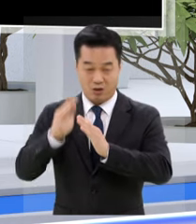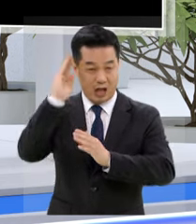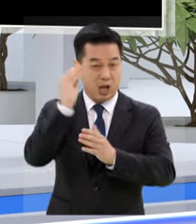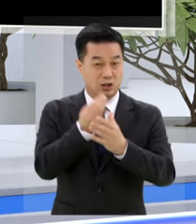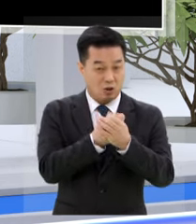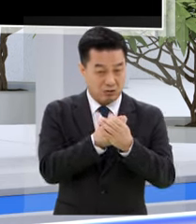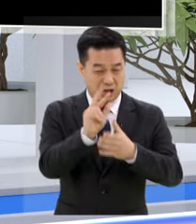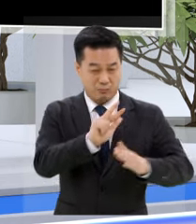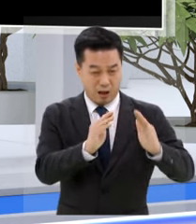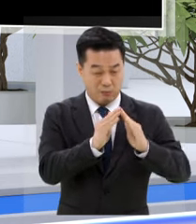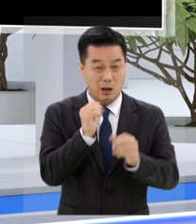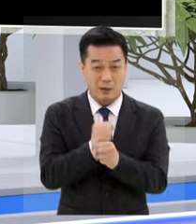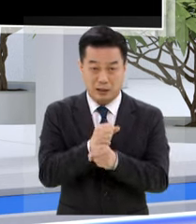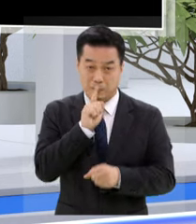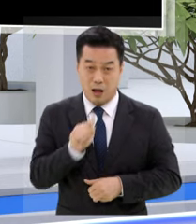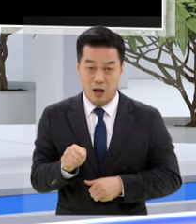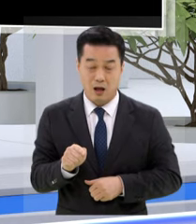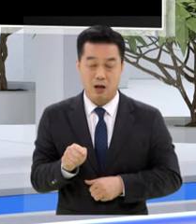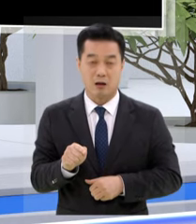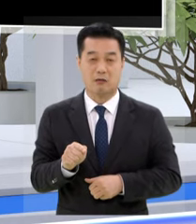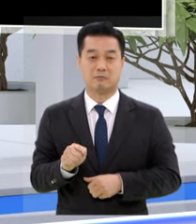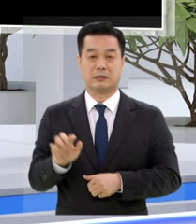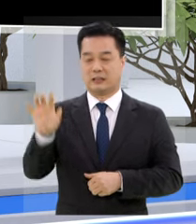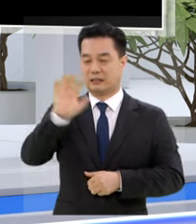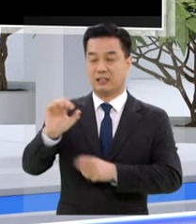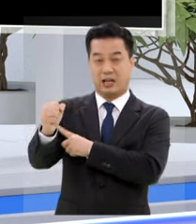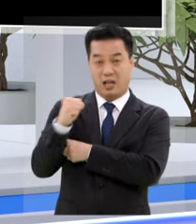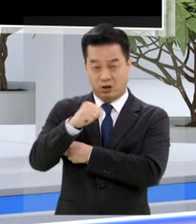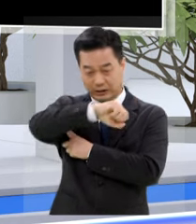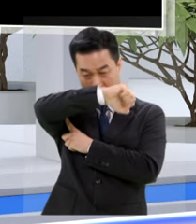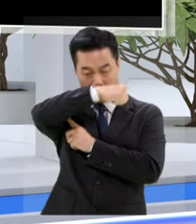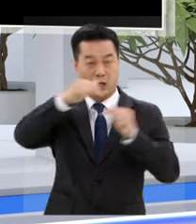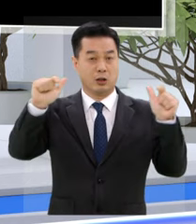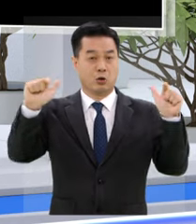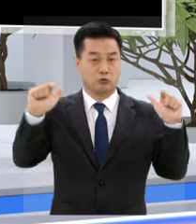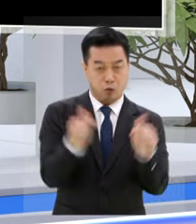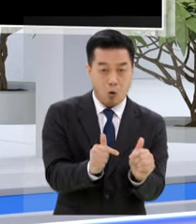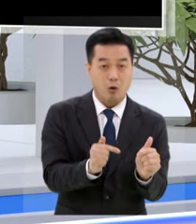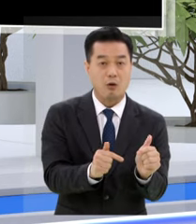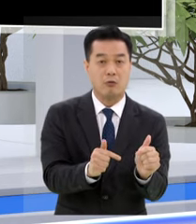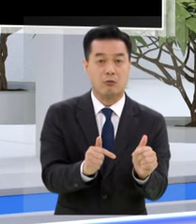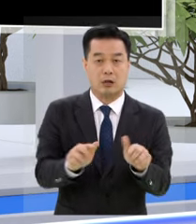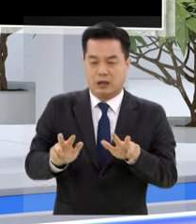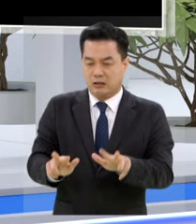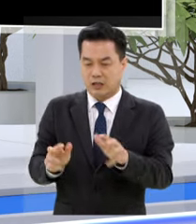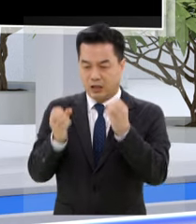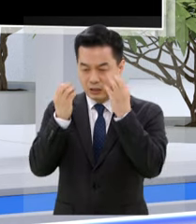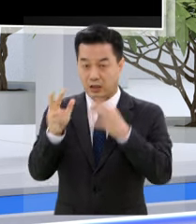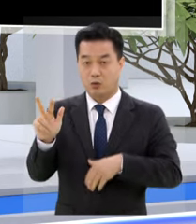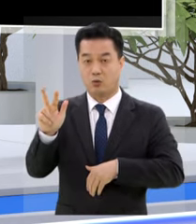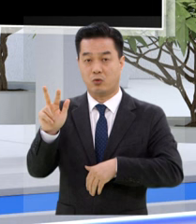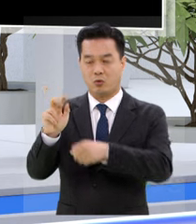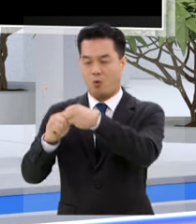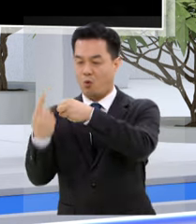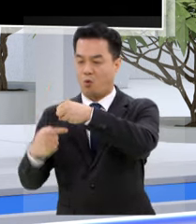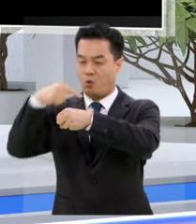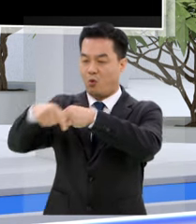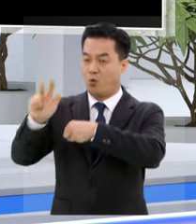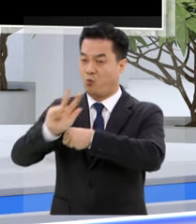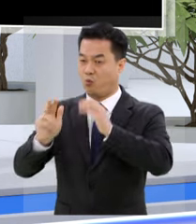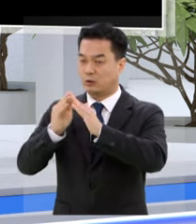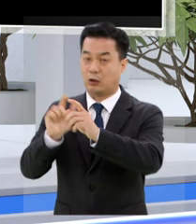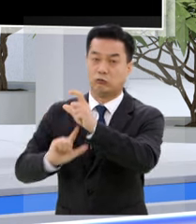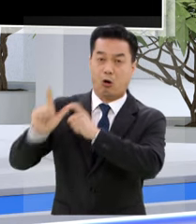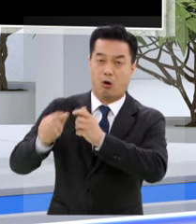하네요 올해 재생에너지 지원 예산을 대폭 삭감하다 이제는 새로 원전을 추가로 더 지을